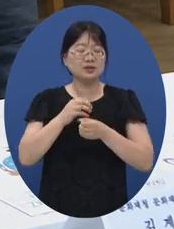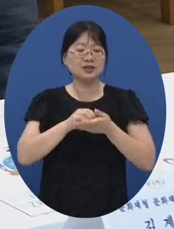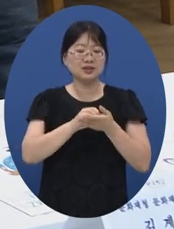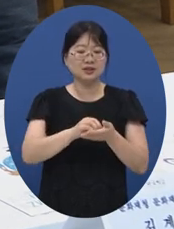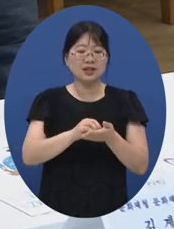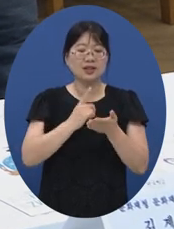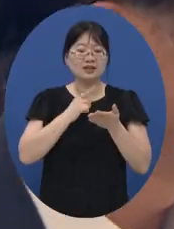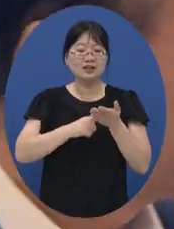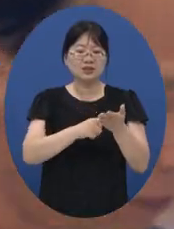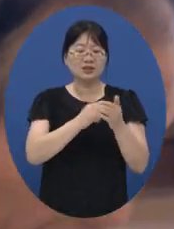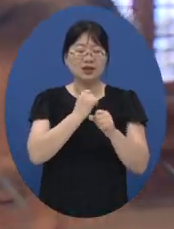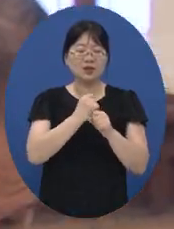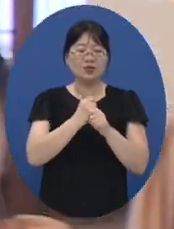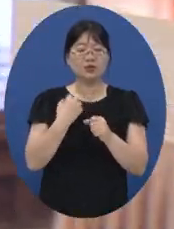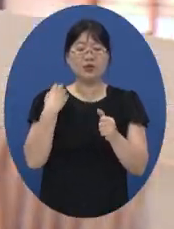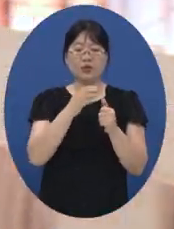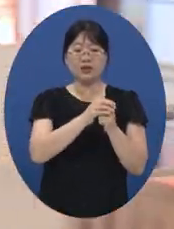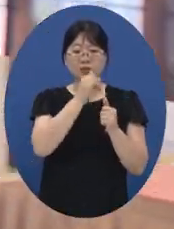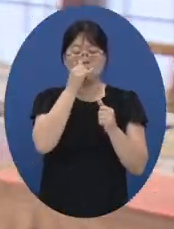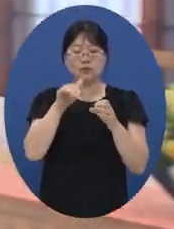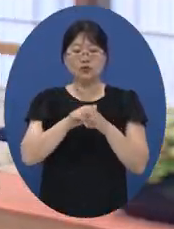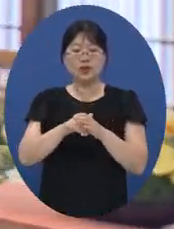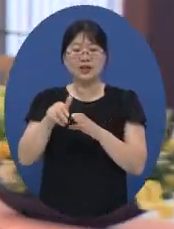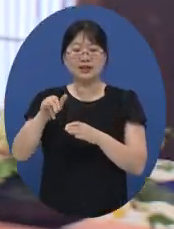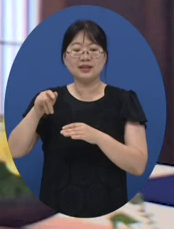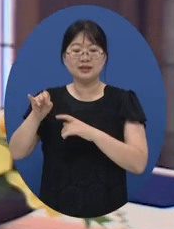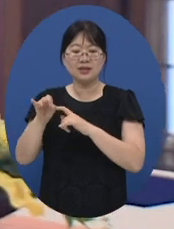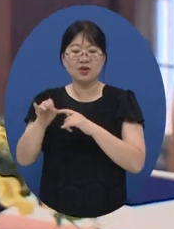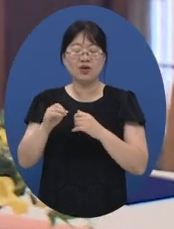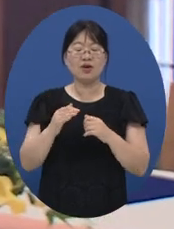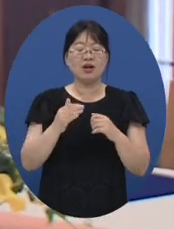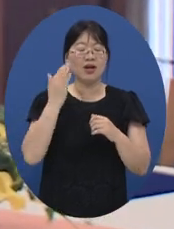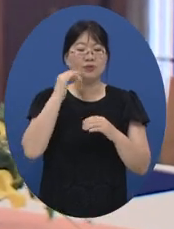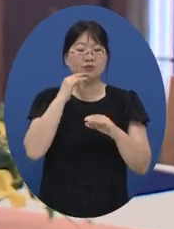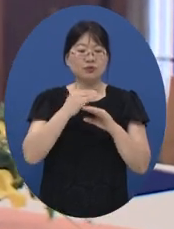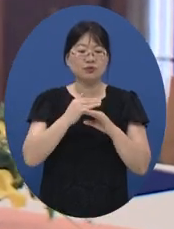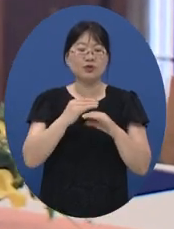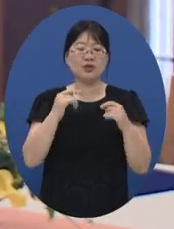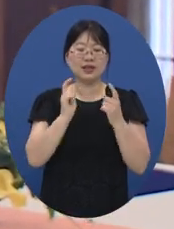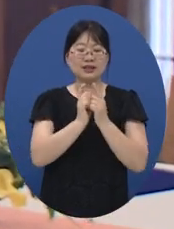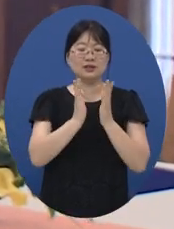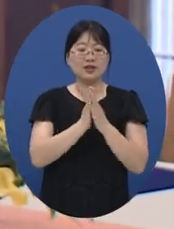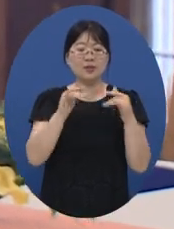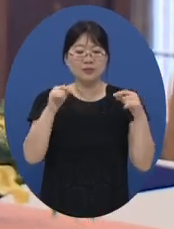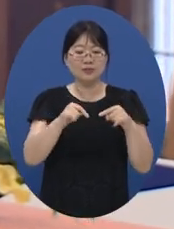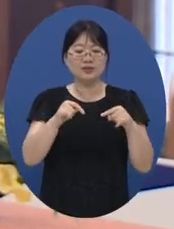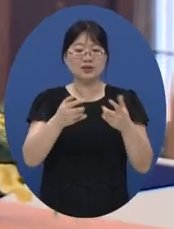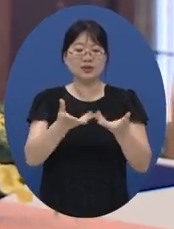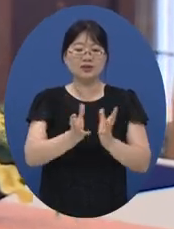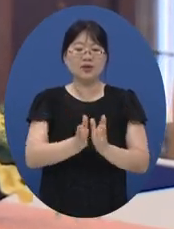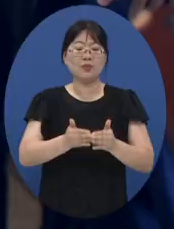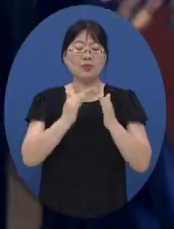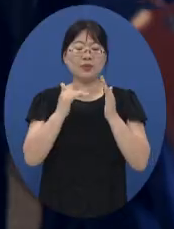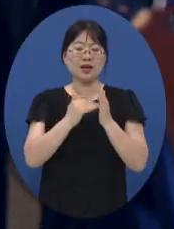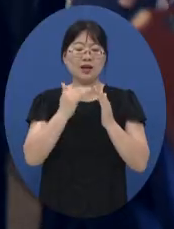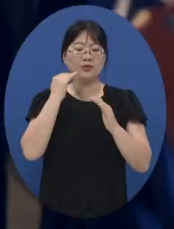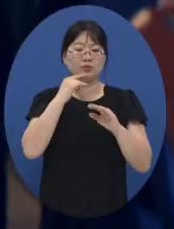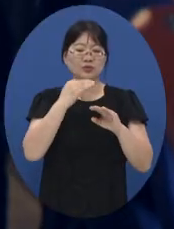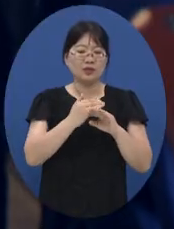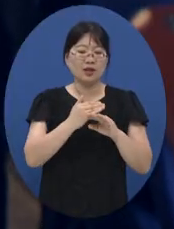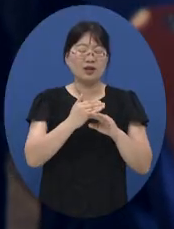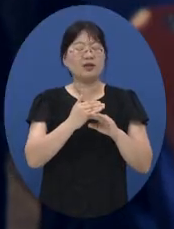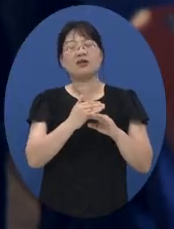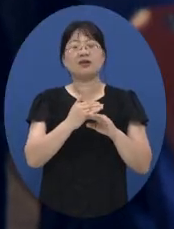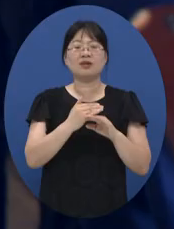작성 등의 역할을 문화재청은 대북 협의를 포함한 남북 공동 실무 협의체를 구성 하게 됩니다 아울러 남북 문화 유산